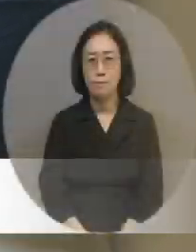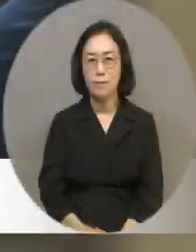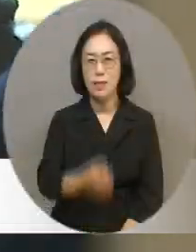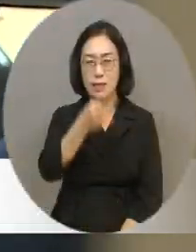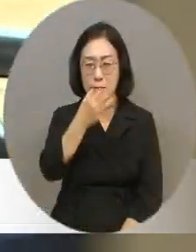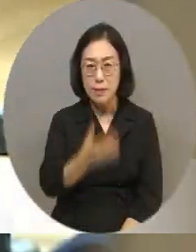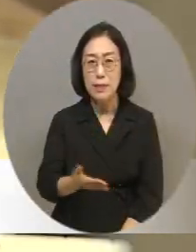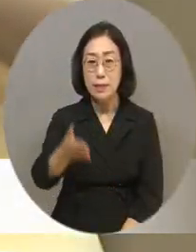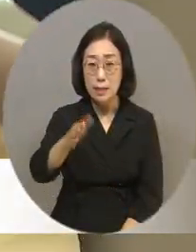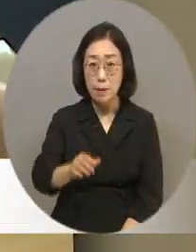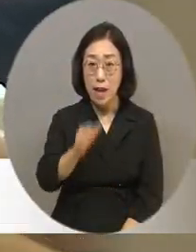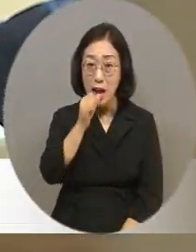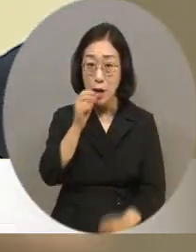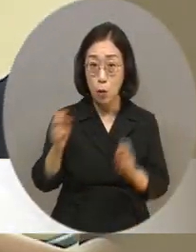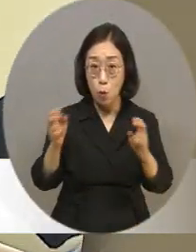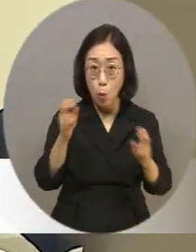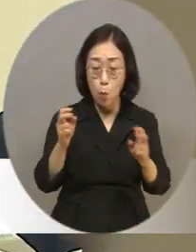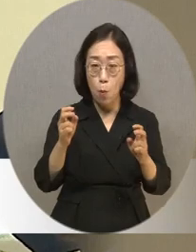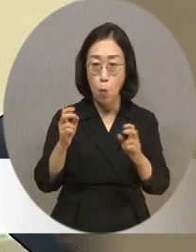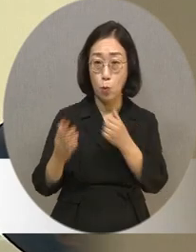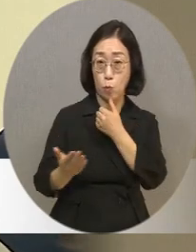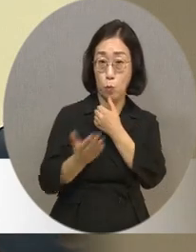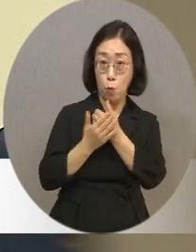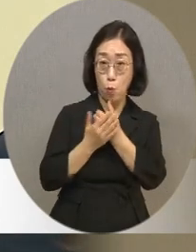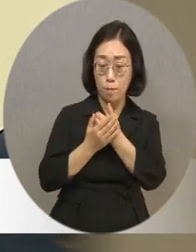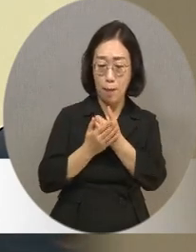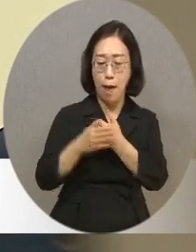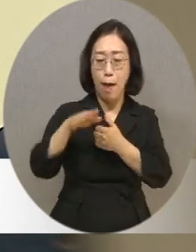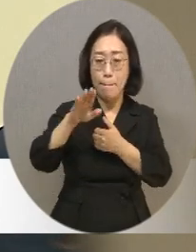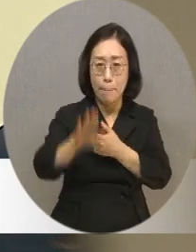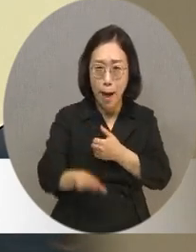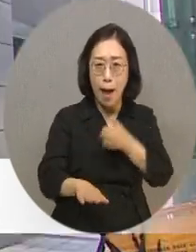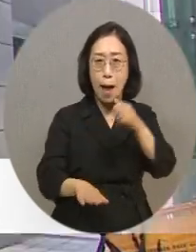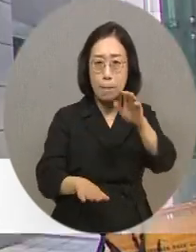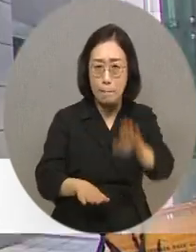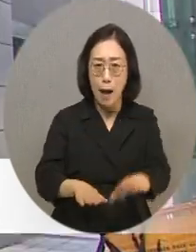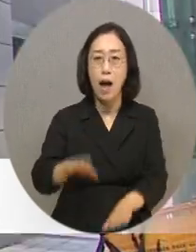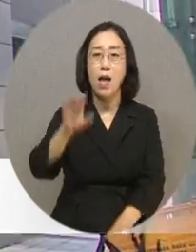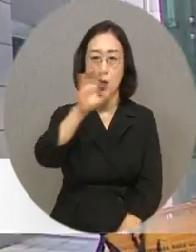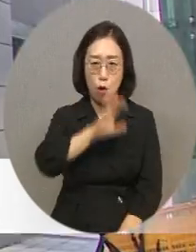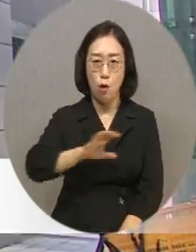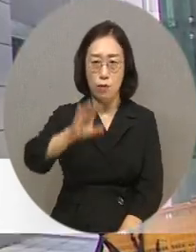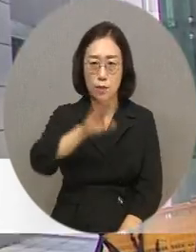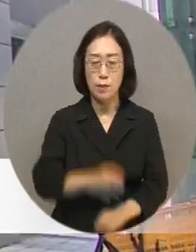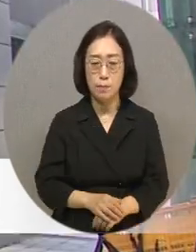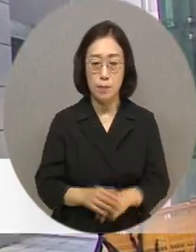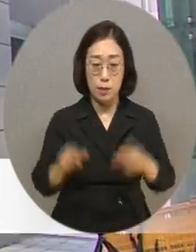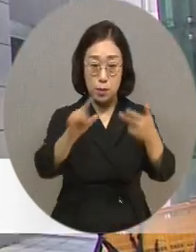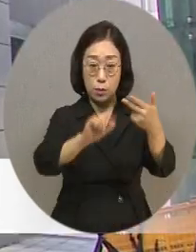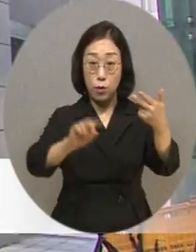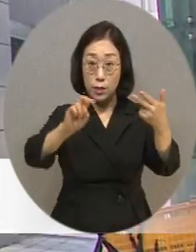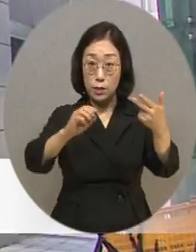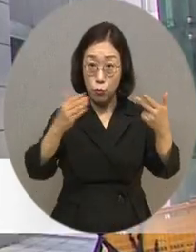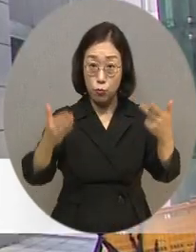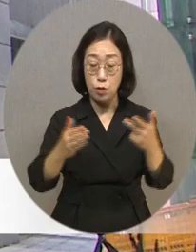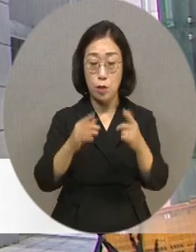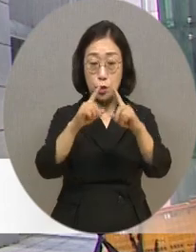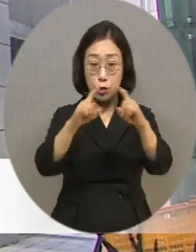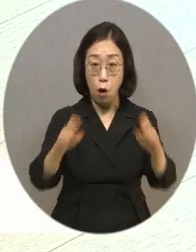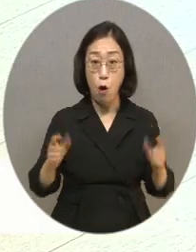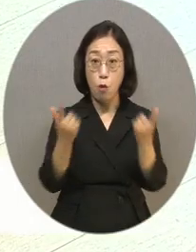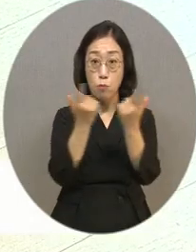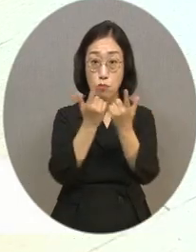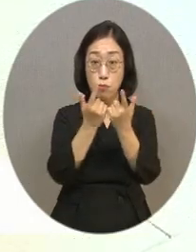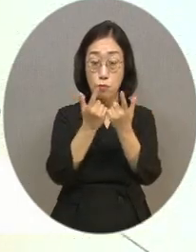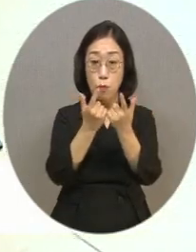힘들지만 로봇에 몸을 맡기고 일어나 한 발 한 발 걸어봅니다. 지난달 29일부터